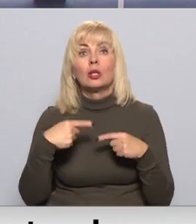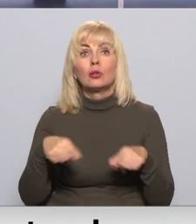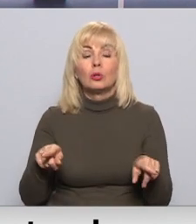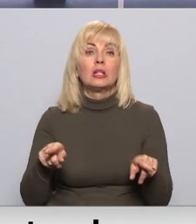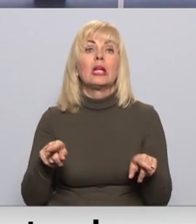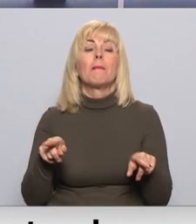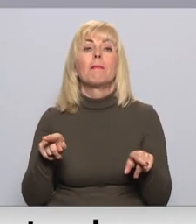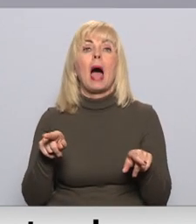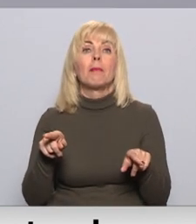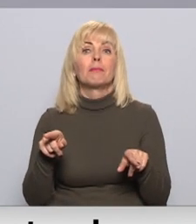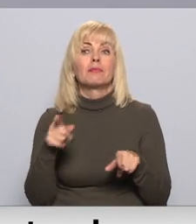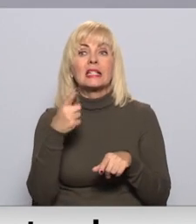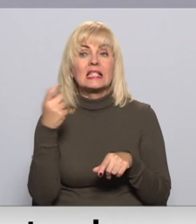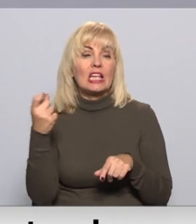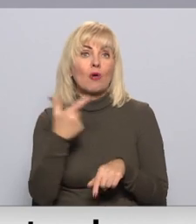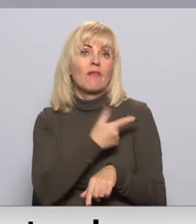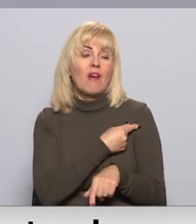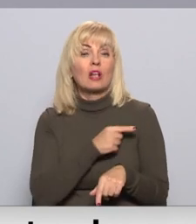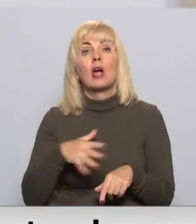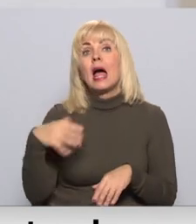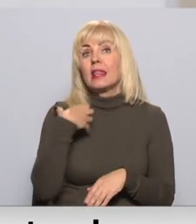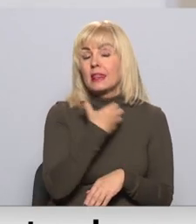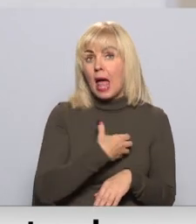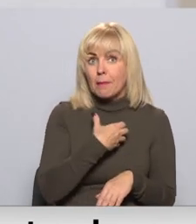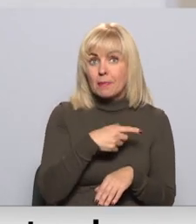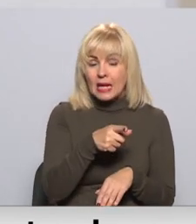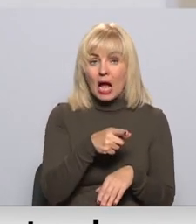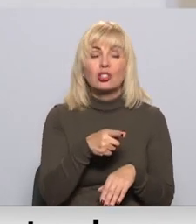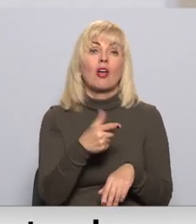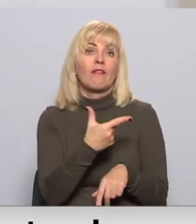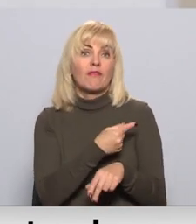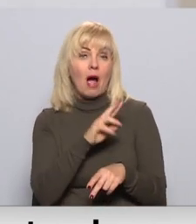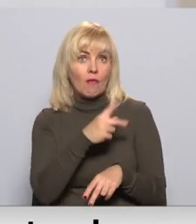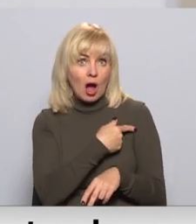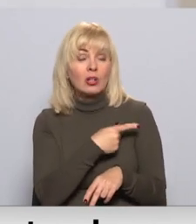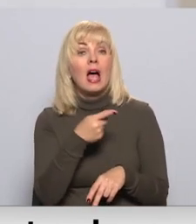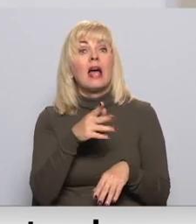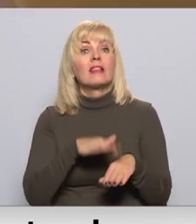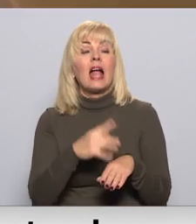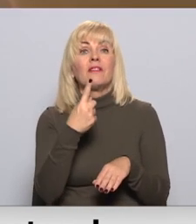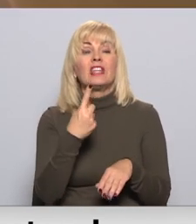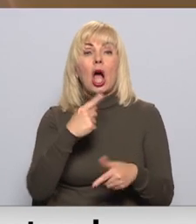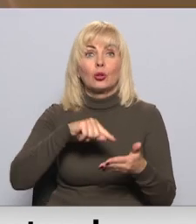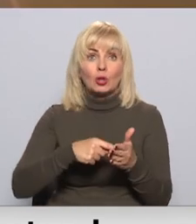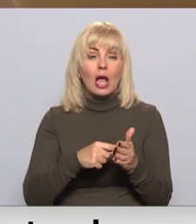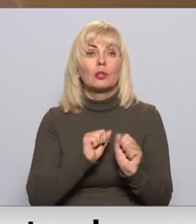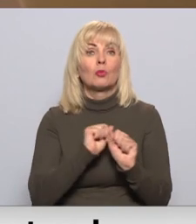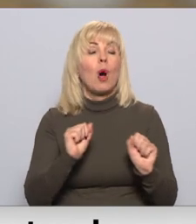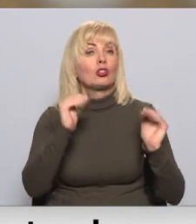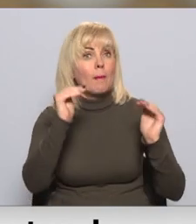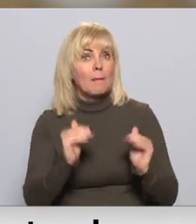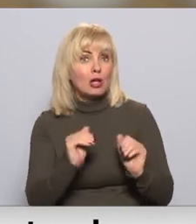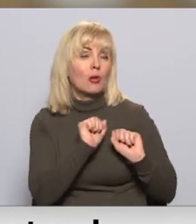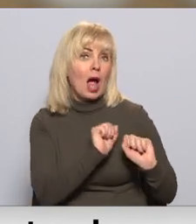vakcīnām. Balsta vakcinācija nepieciešama tāpēc, ka šī vakcīna, kurai ir tikai viena deva, nodrošina zemāku aizsardzību